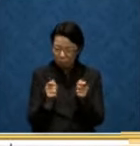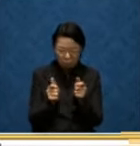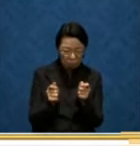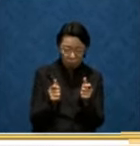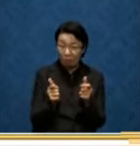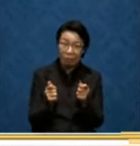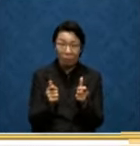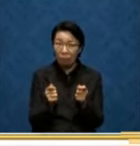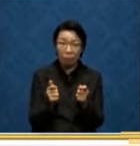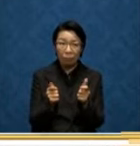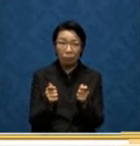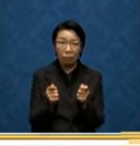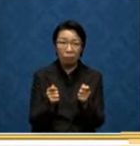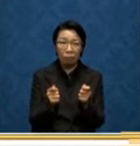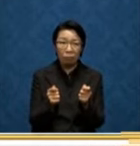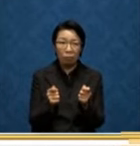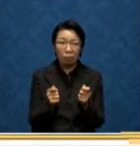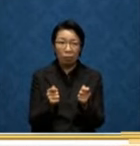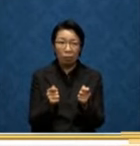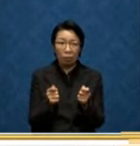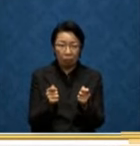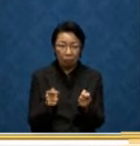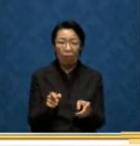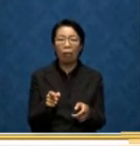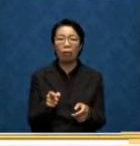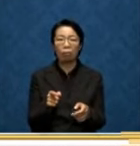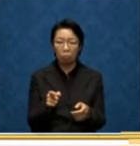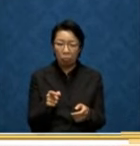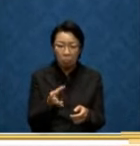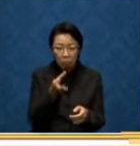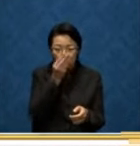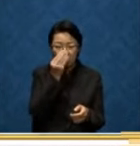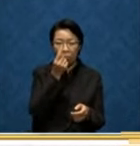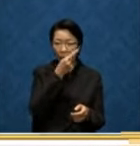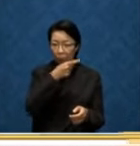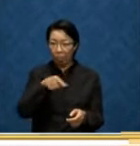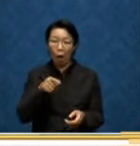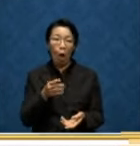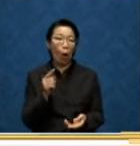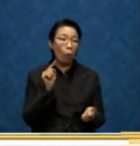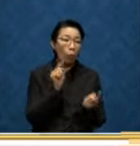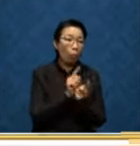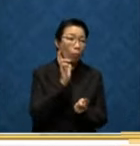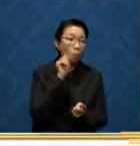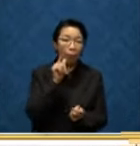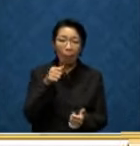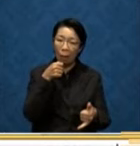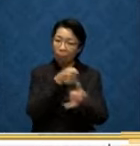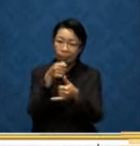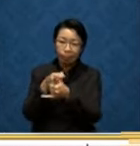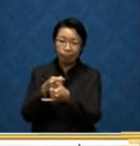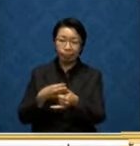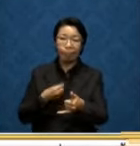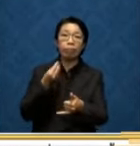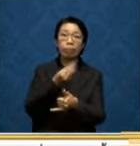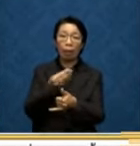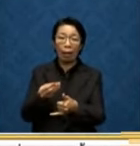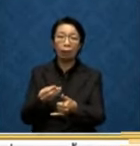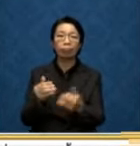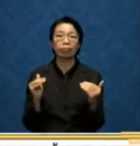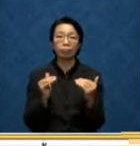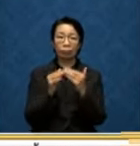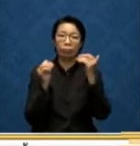แล้วก็ชอบใช้ความรุนแรงเพราะเห็นว่าพ่อเขาทำแบบนั้นต่างๆนานานี้เราจะเห็นว่